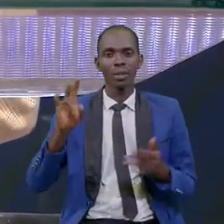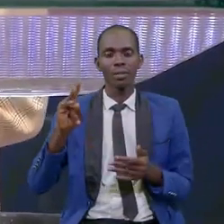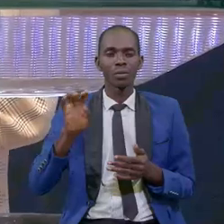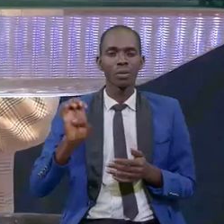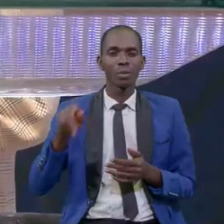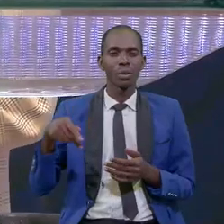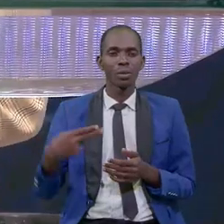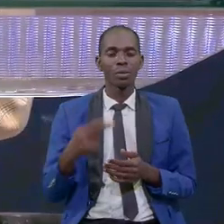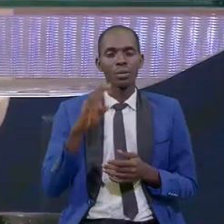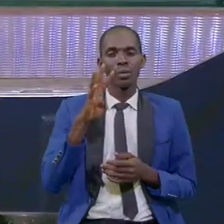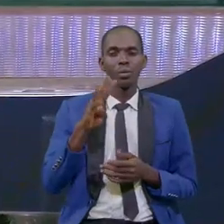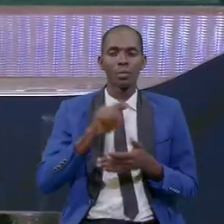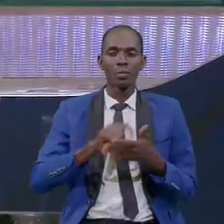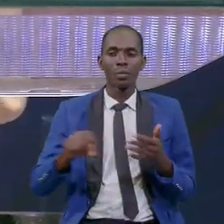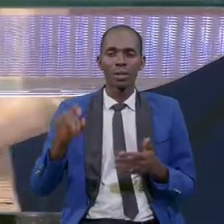Éphésiens au chapitre